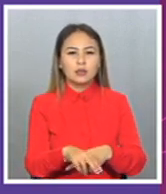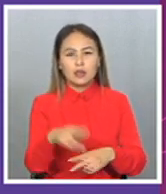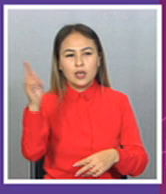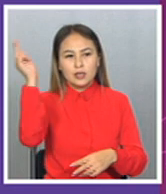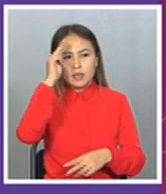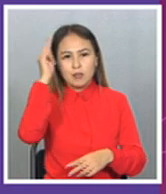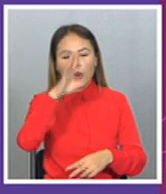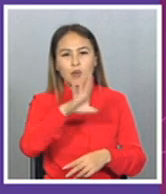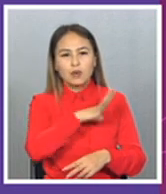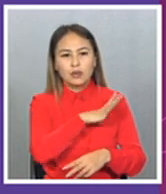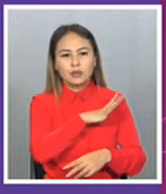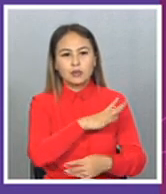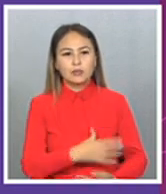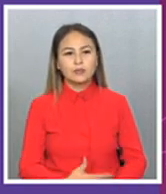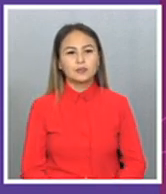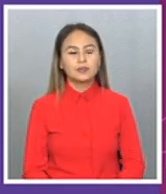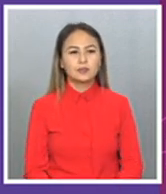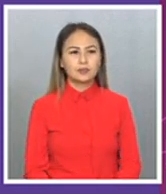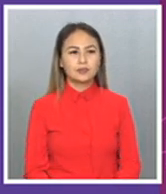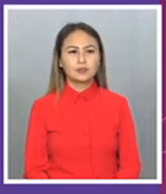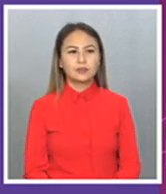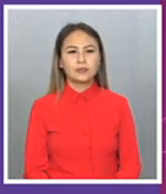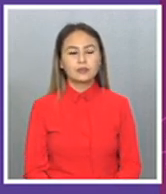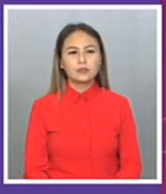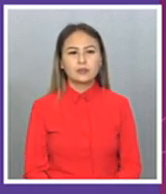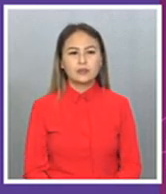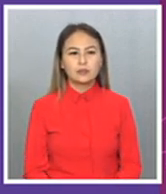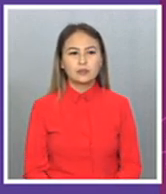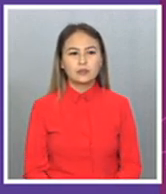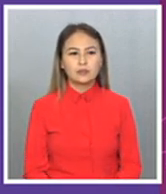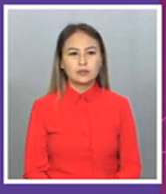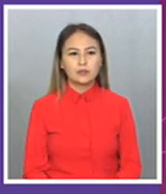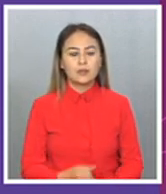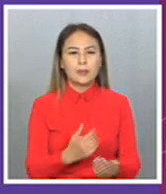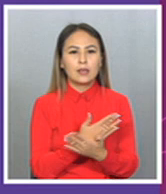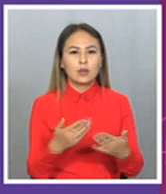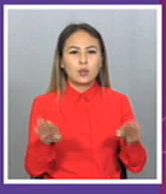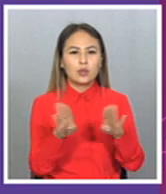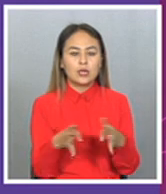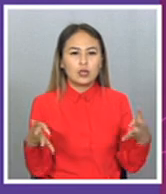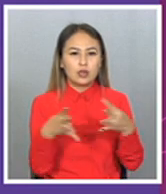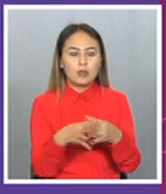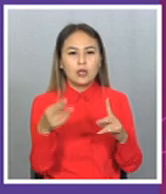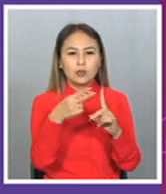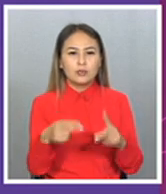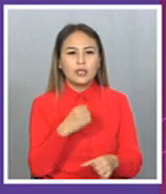барды. Сабақ оқыды. Ал енді осылардан құрмала сөйлемдер